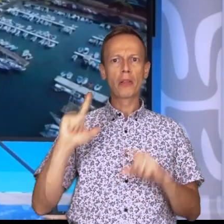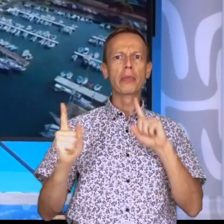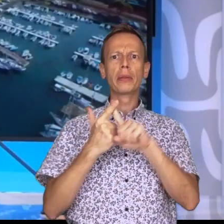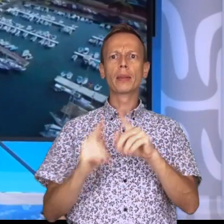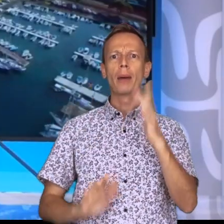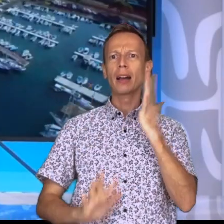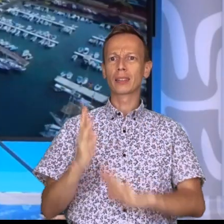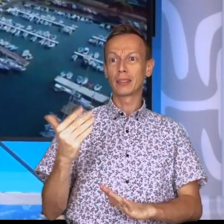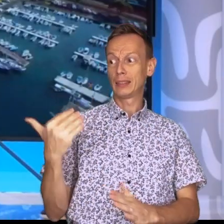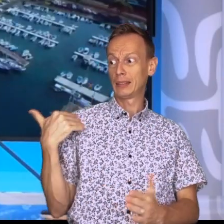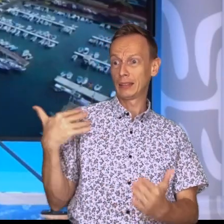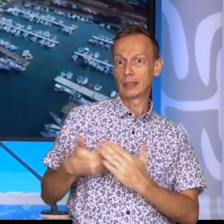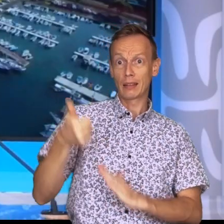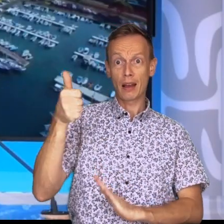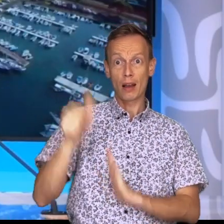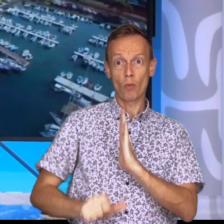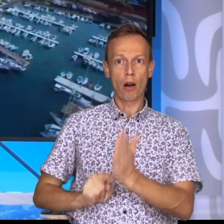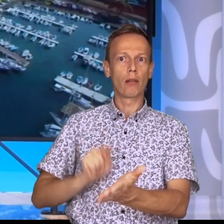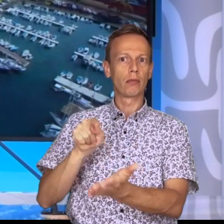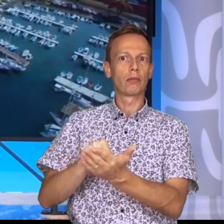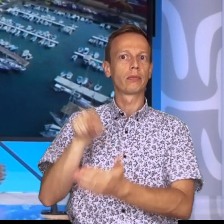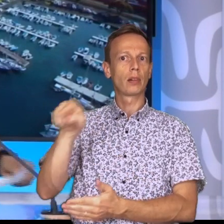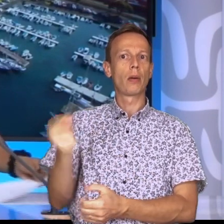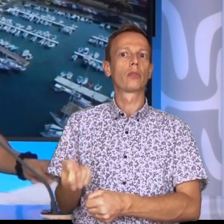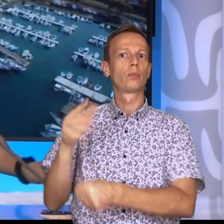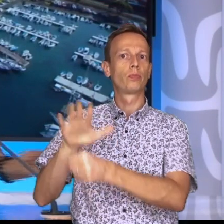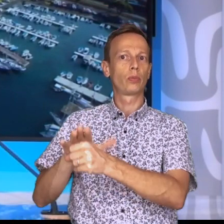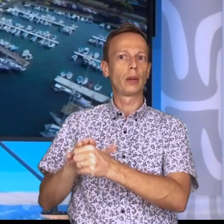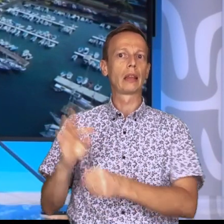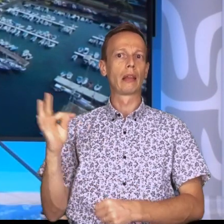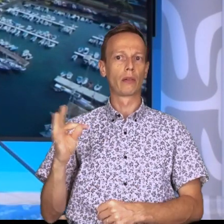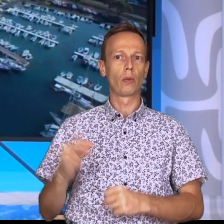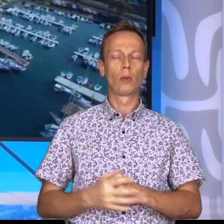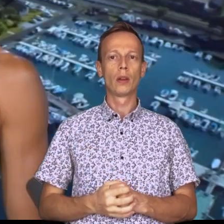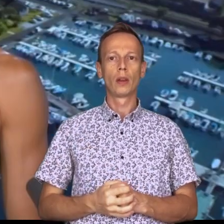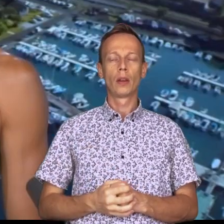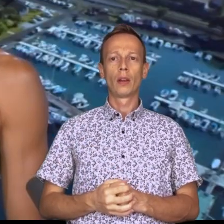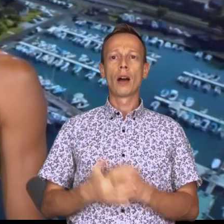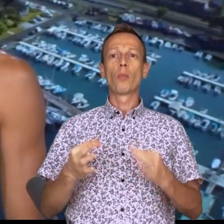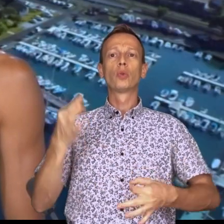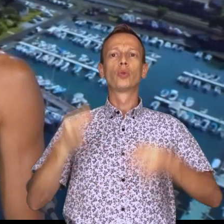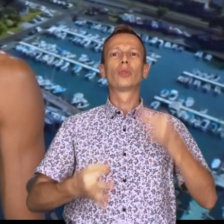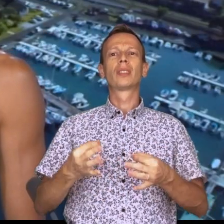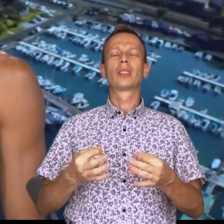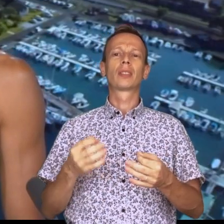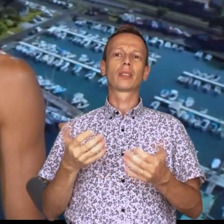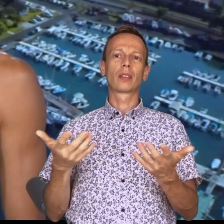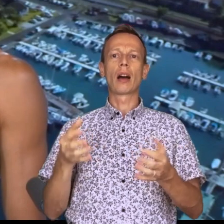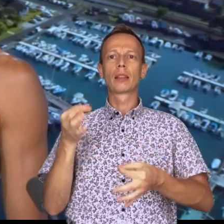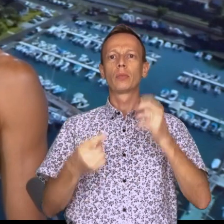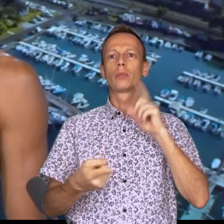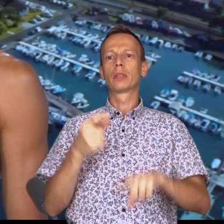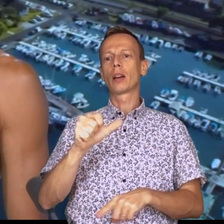Merci beaucoup David Chang. En tout cas, c'est le deuxième incendie en l'espace d'un mois à Paihoro. Au chapitre judiciaire, c'est à nouveau une